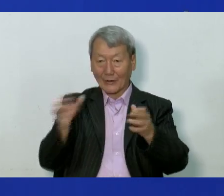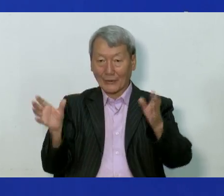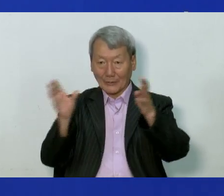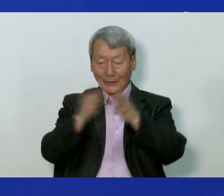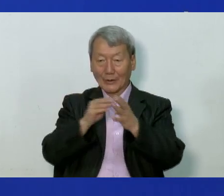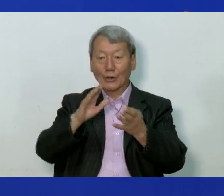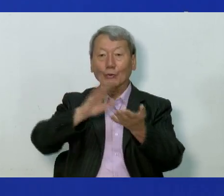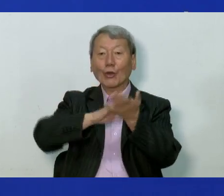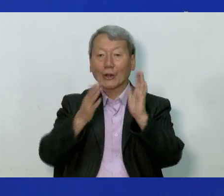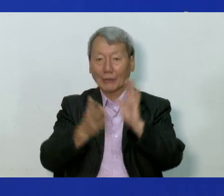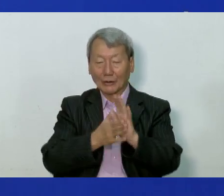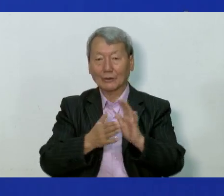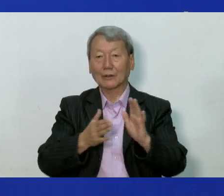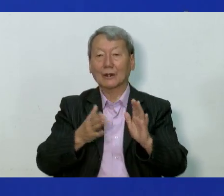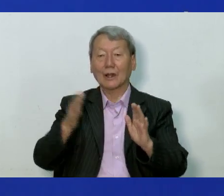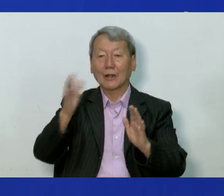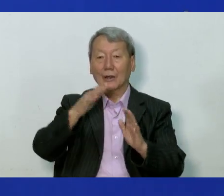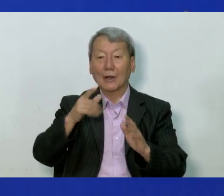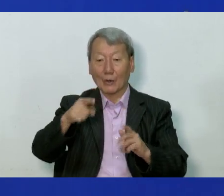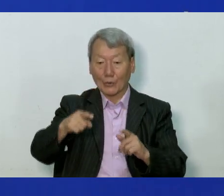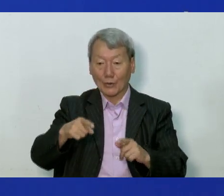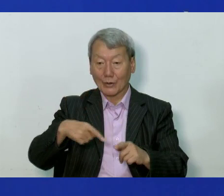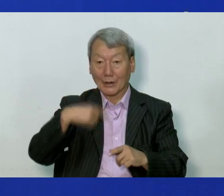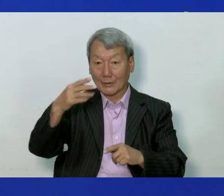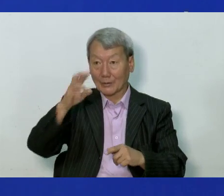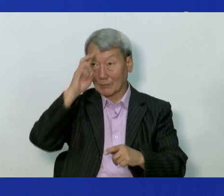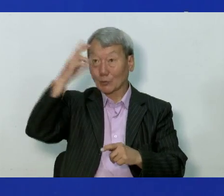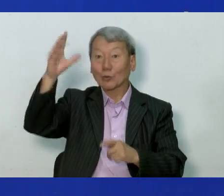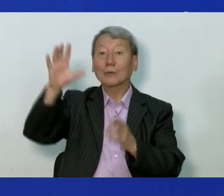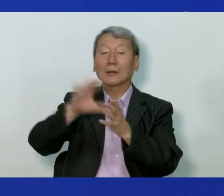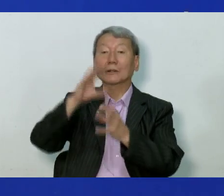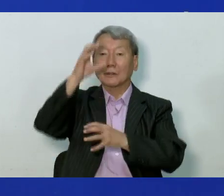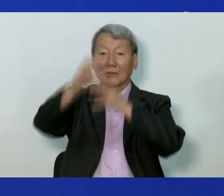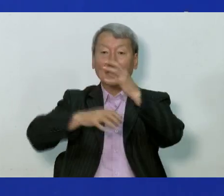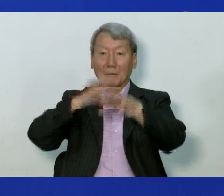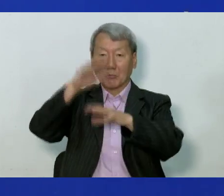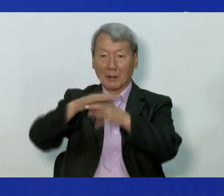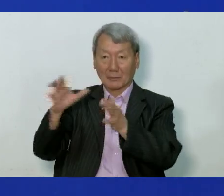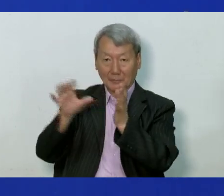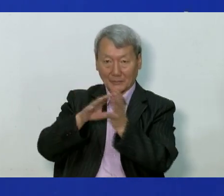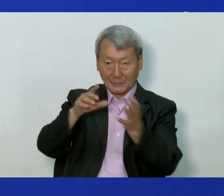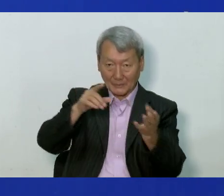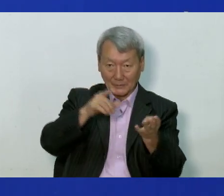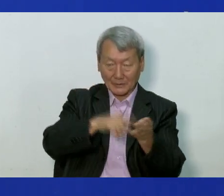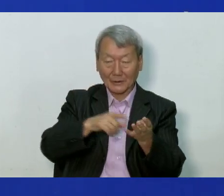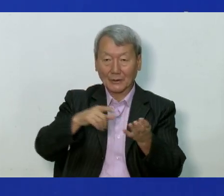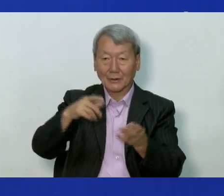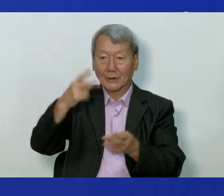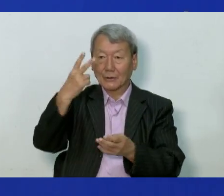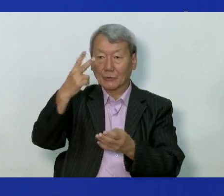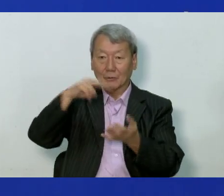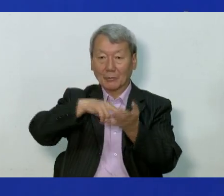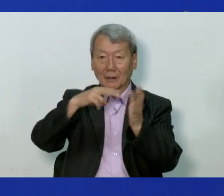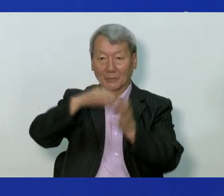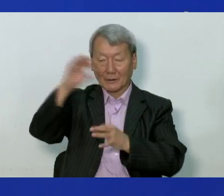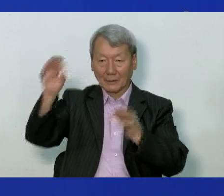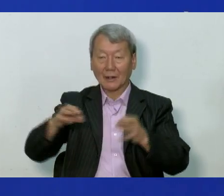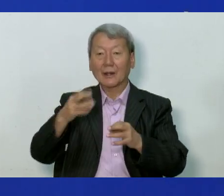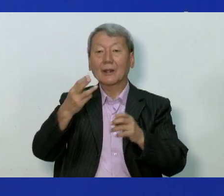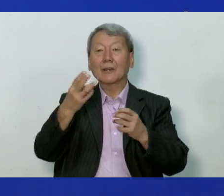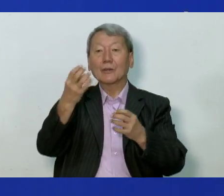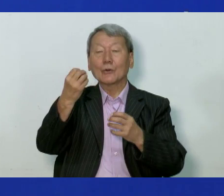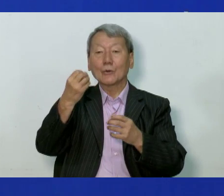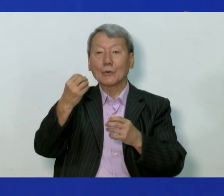достигнута договоренность со следующими партнерами по развитию. Это Всемирный банк, в рамках двух проектов, а